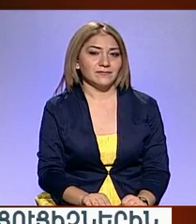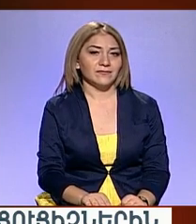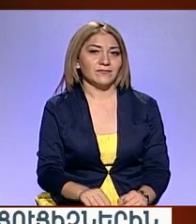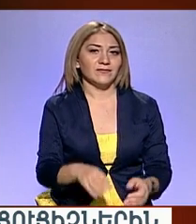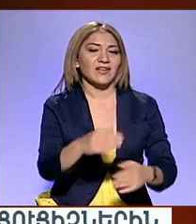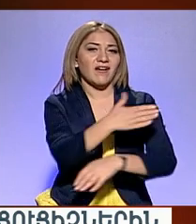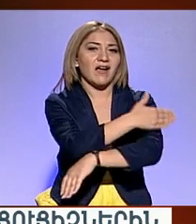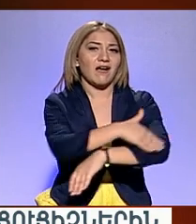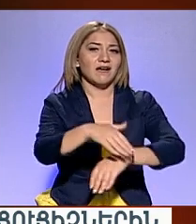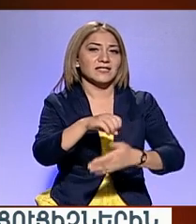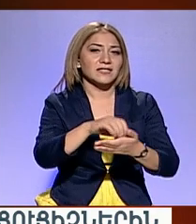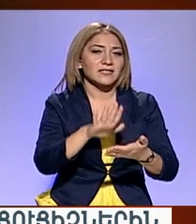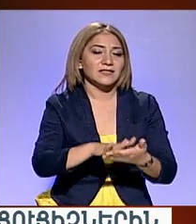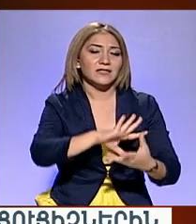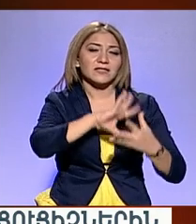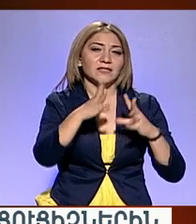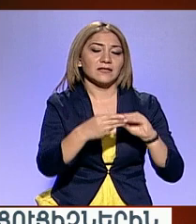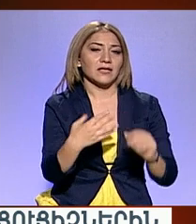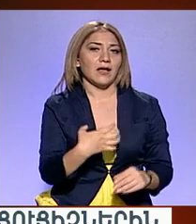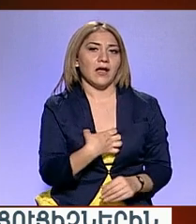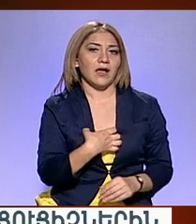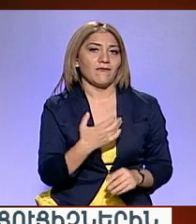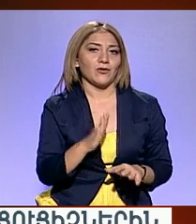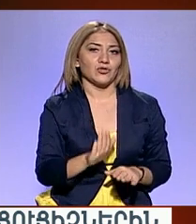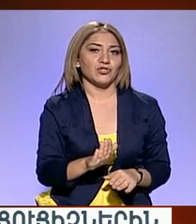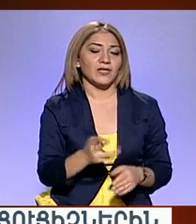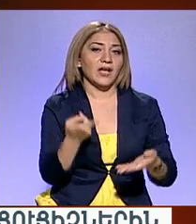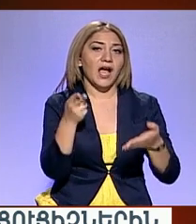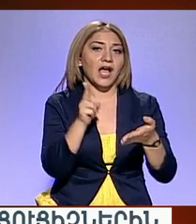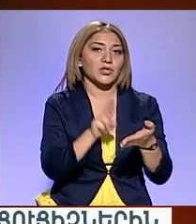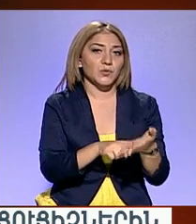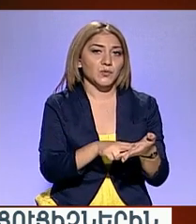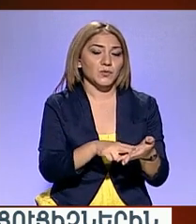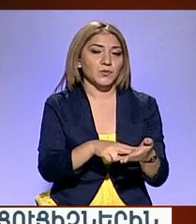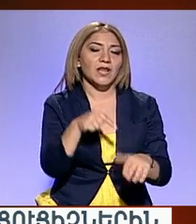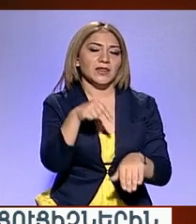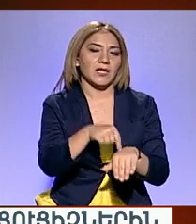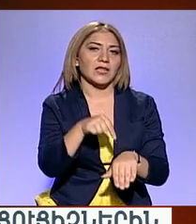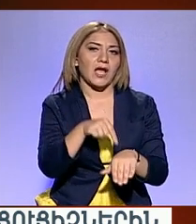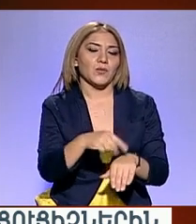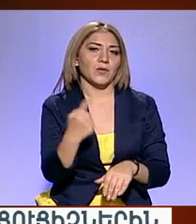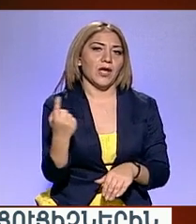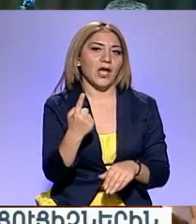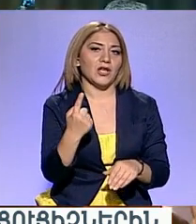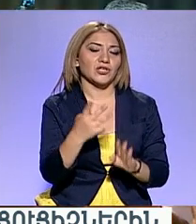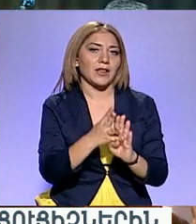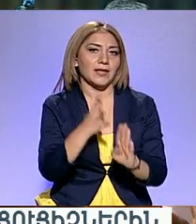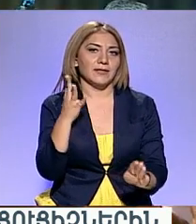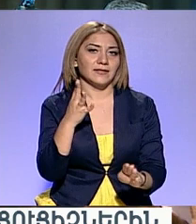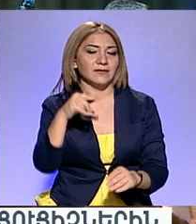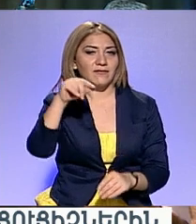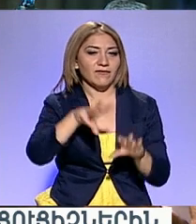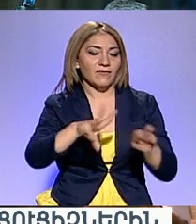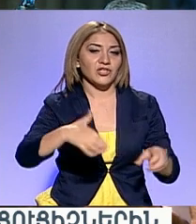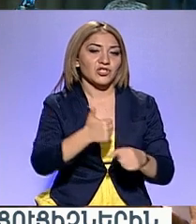հաշվառման հասցե չէ եւ նույնիսկ գտնվելու վայր չէ։ Քաղաքացիությունը գիտակցություն է եւ զգացողություն է։ Վարչապետ